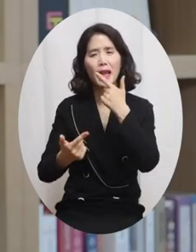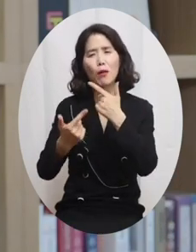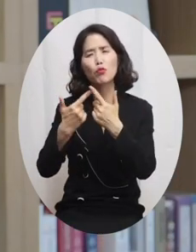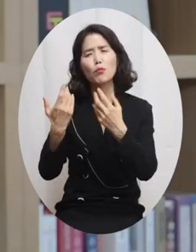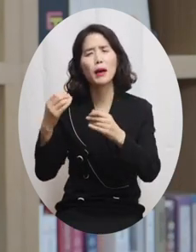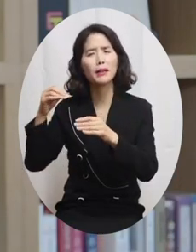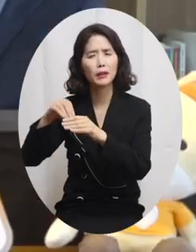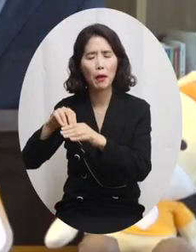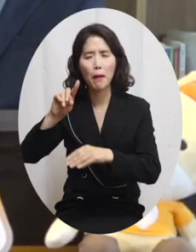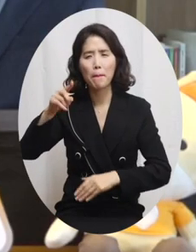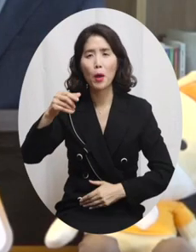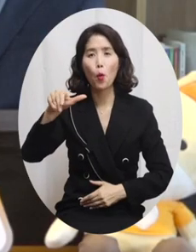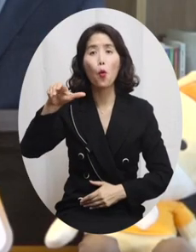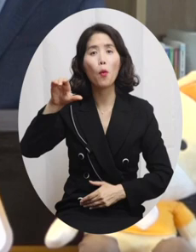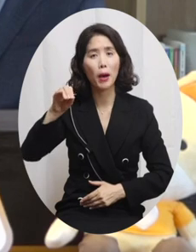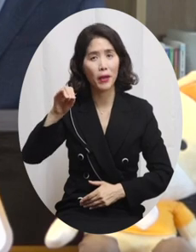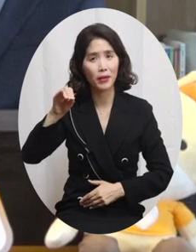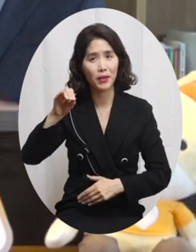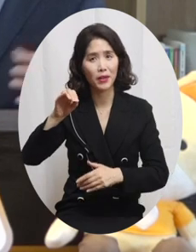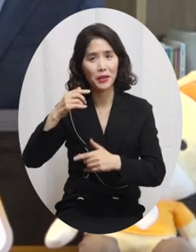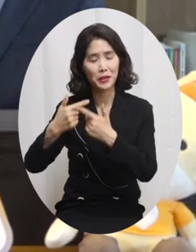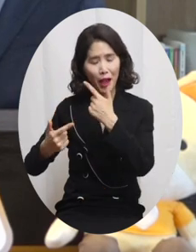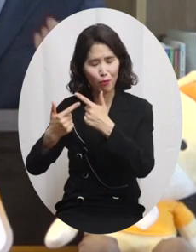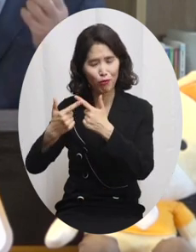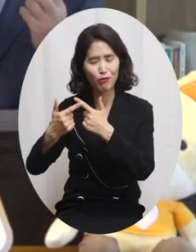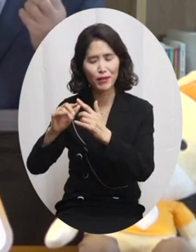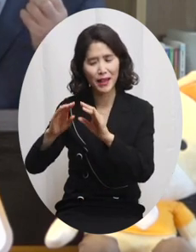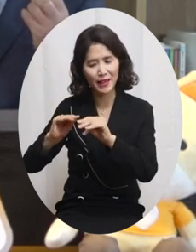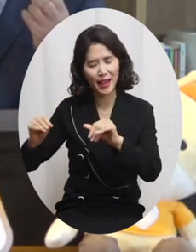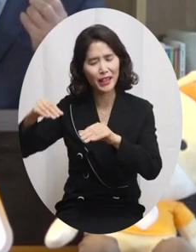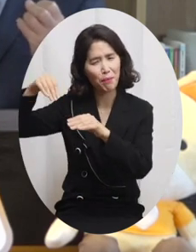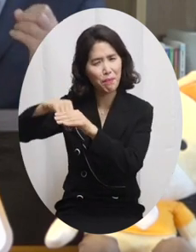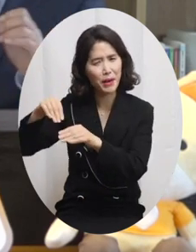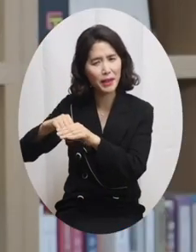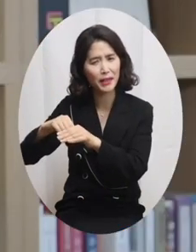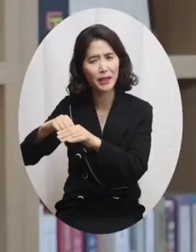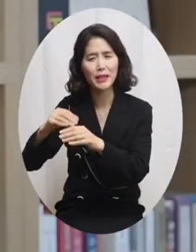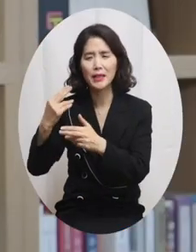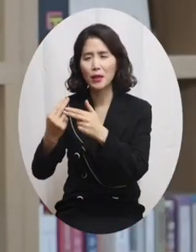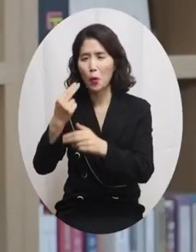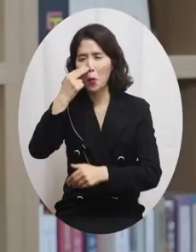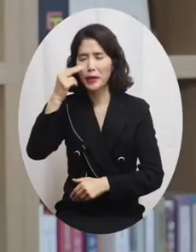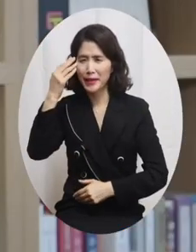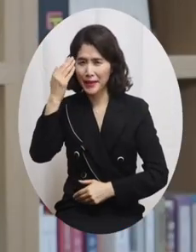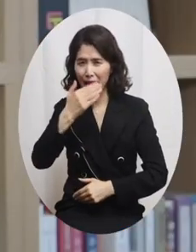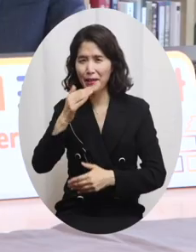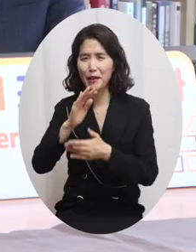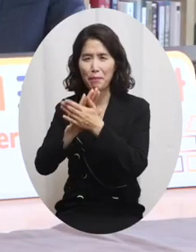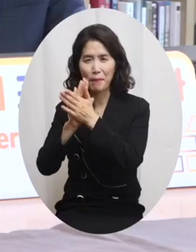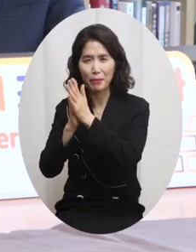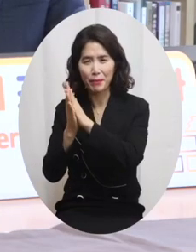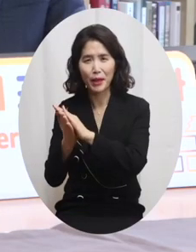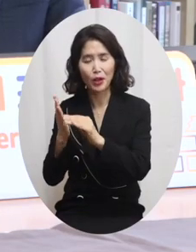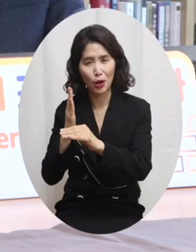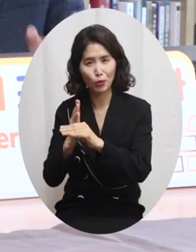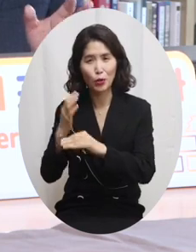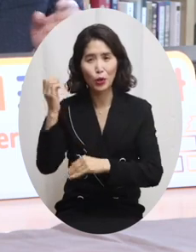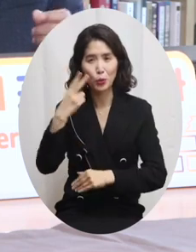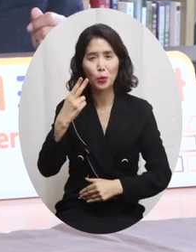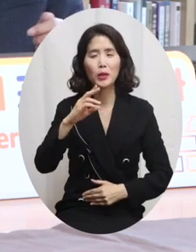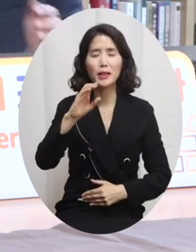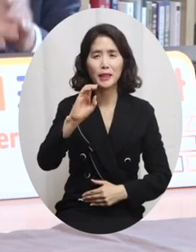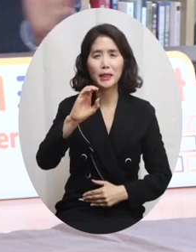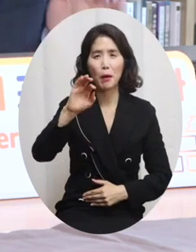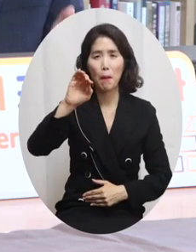심었습니다. 105만 그루라는 나무를 심어서 탄소 흡수원을 만들고 또 하나가 이제 C4부지라는